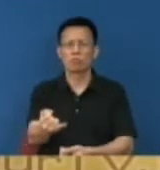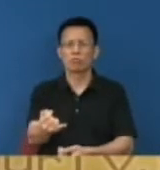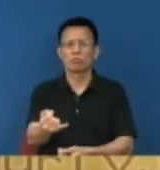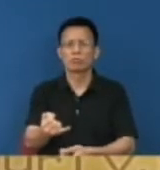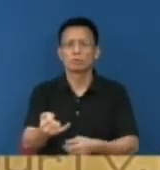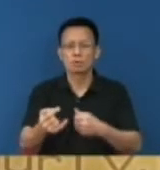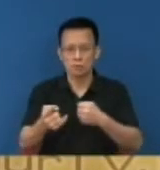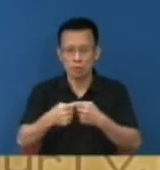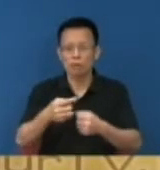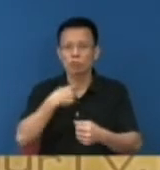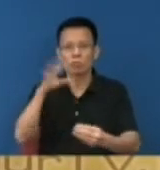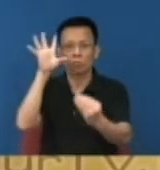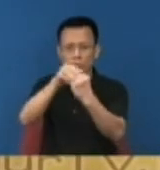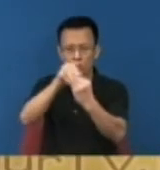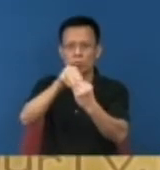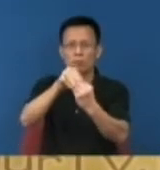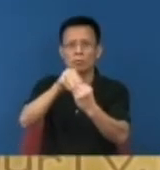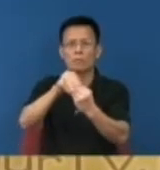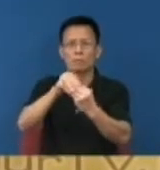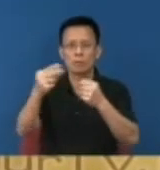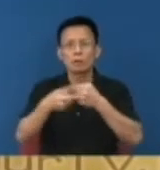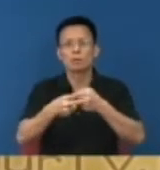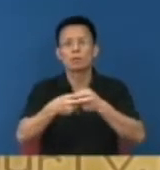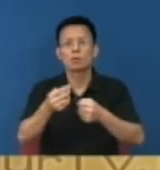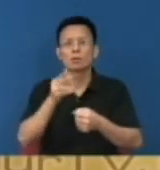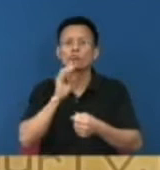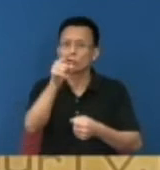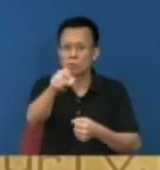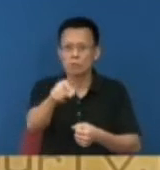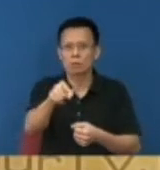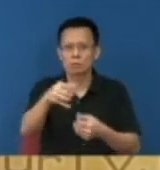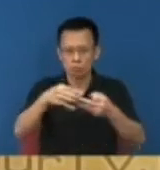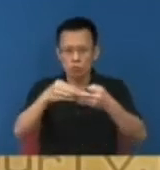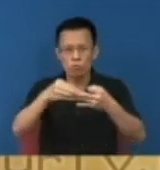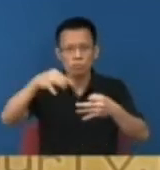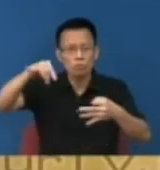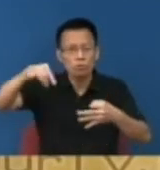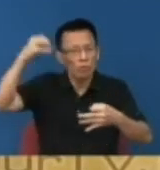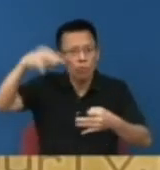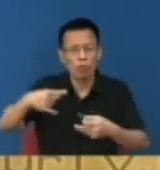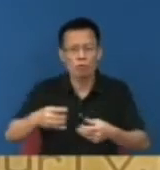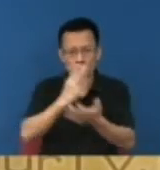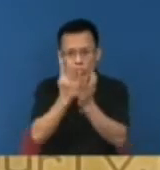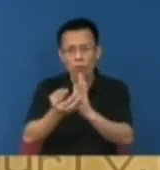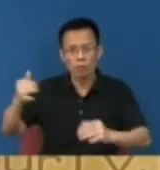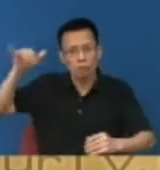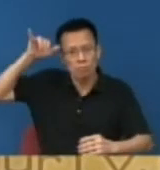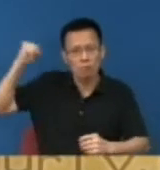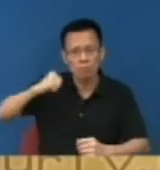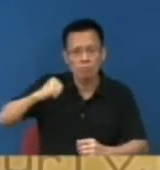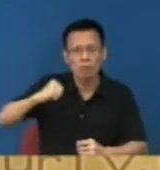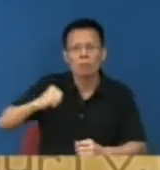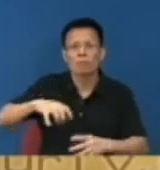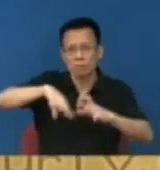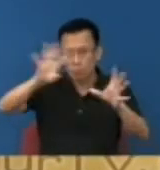個係我要駁佢嘅。第二個就係、是，如果你張文光話任何嘅暴力，